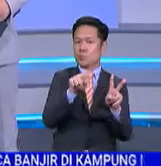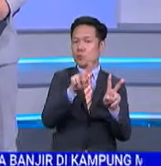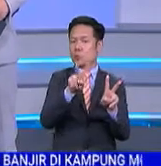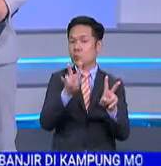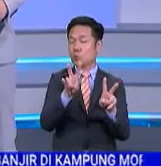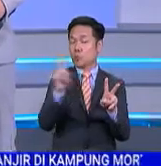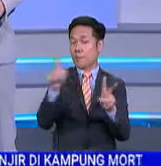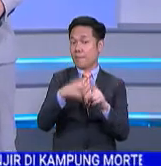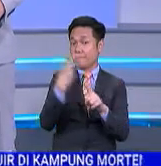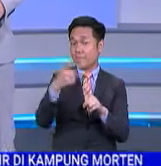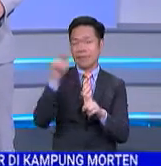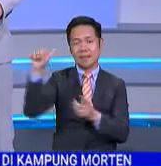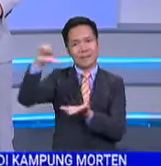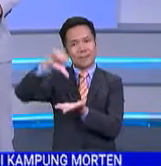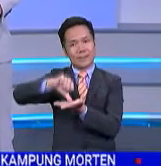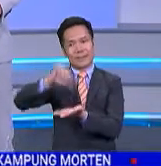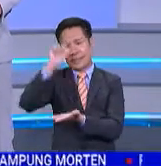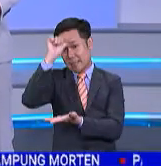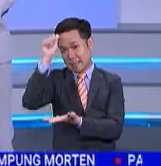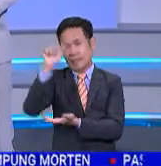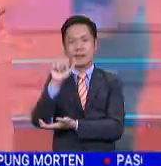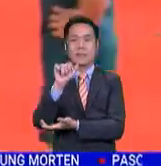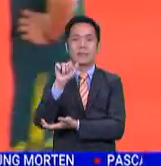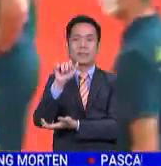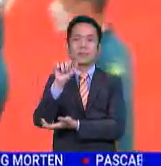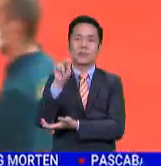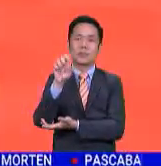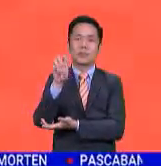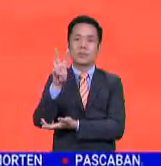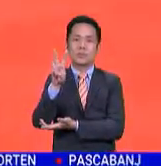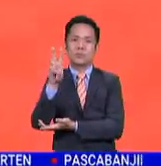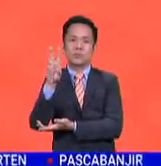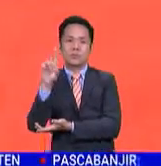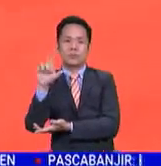Februari di New Delhi, India.